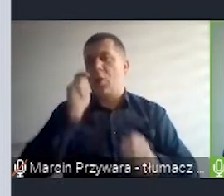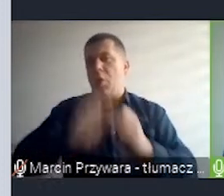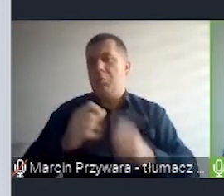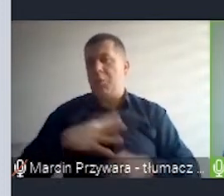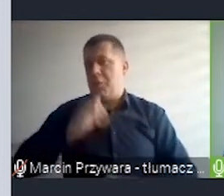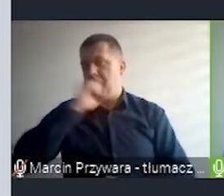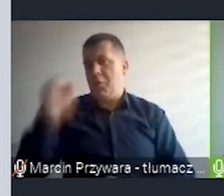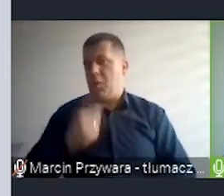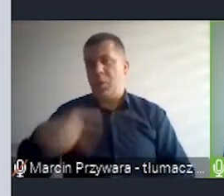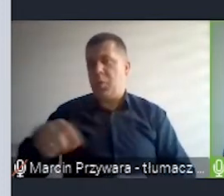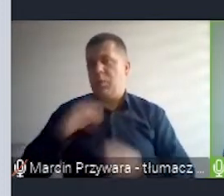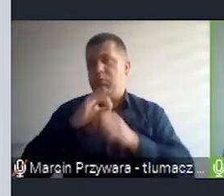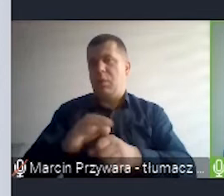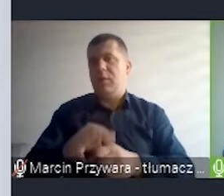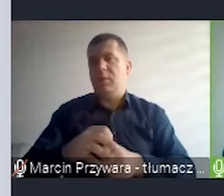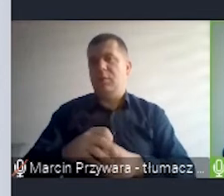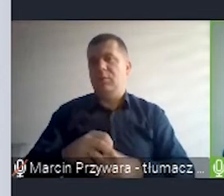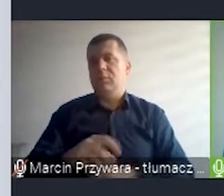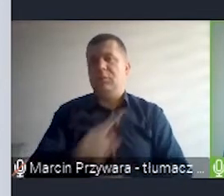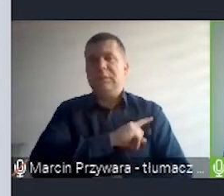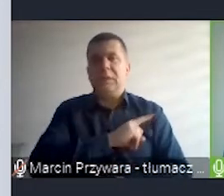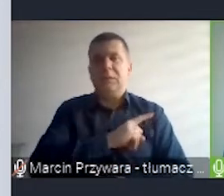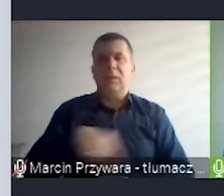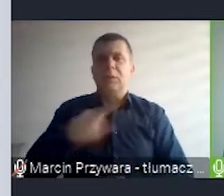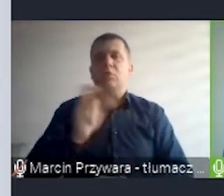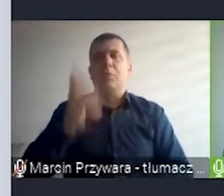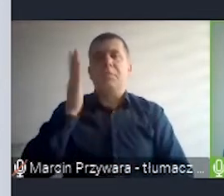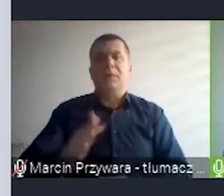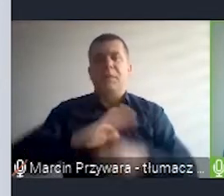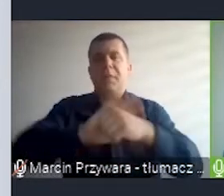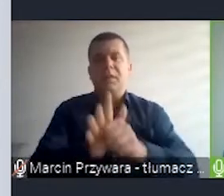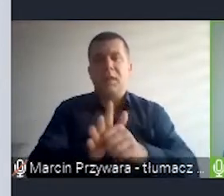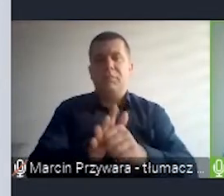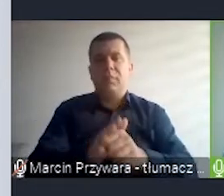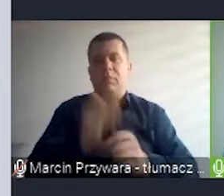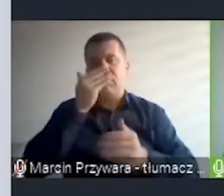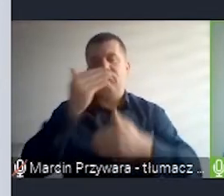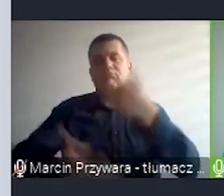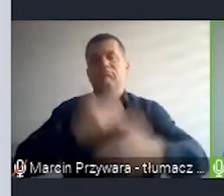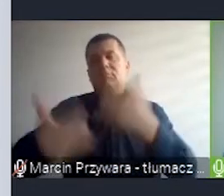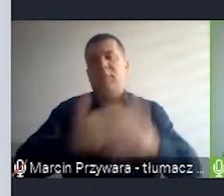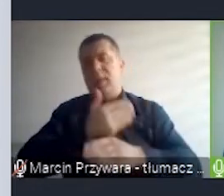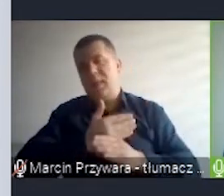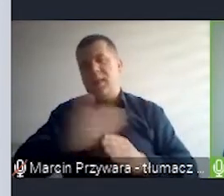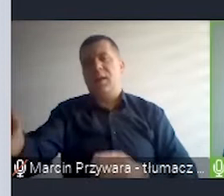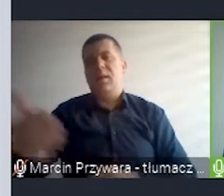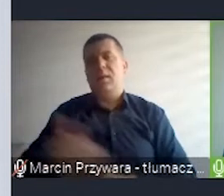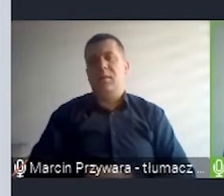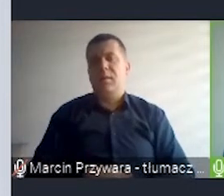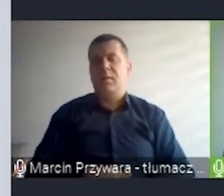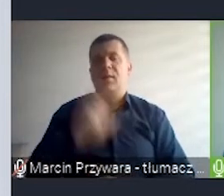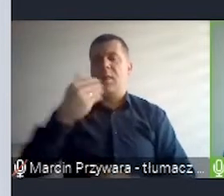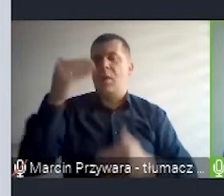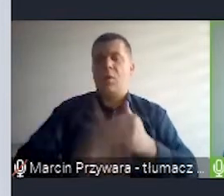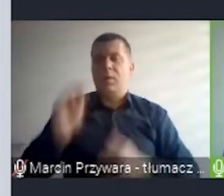nie były prowadzone. Wszyscy czekali na to, co będzie z pandemią, no a ona, jak widać, nie kwapi się do tego,